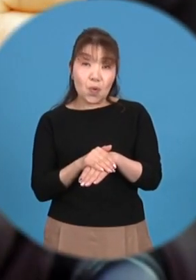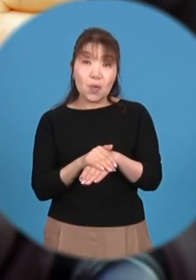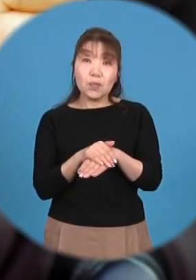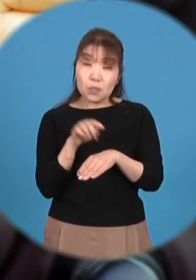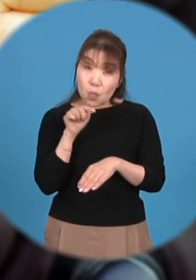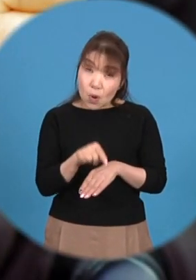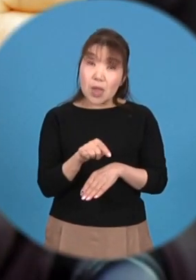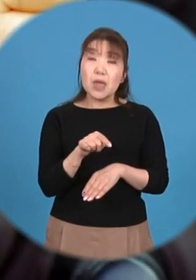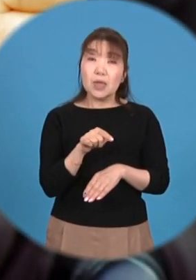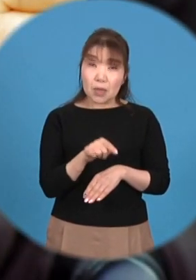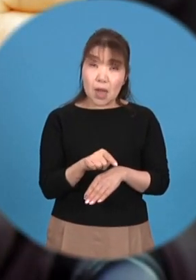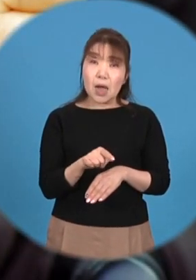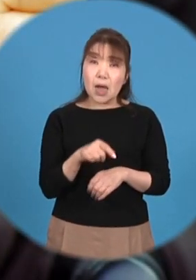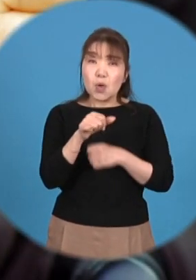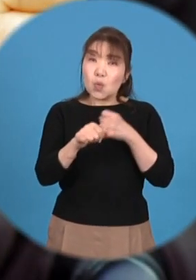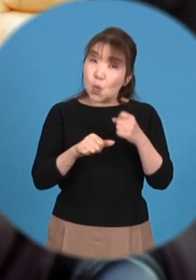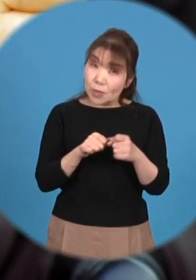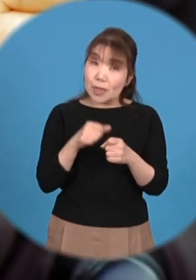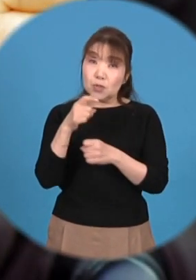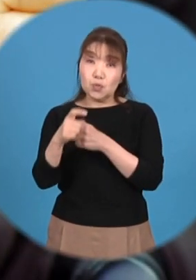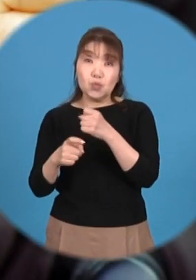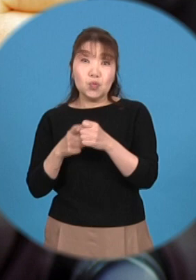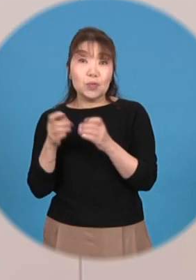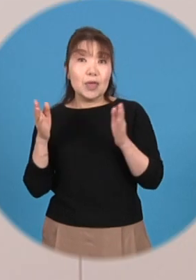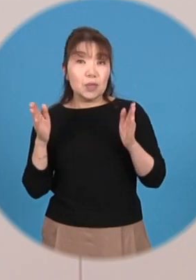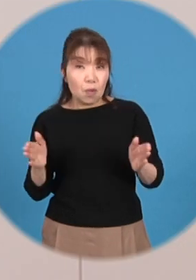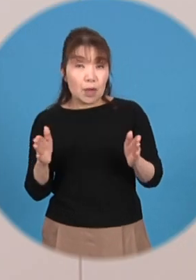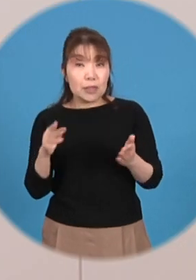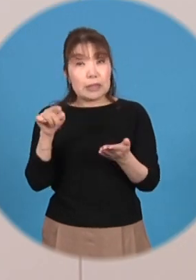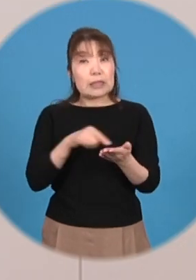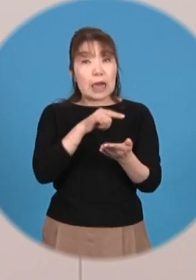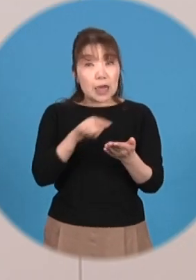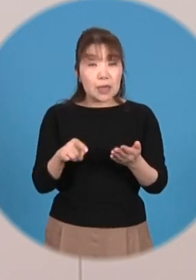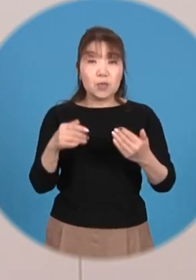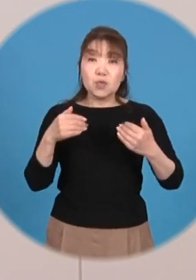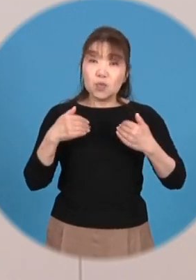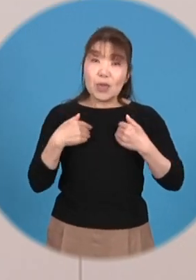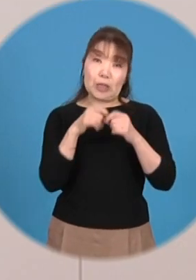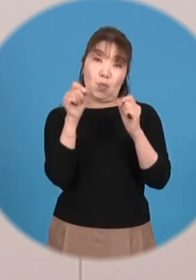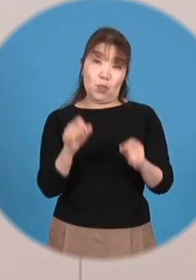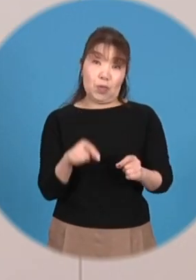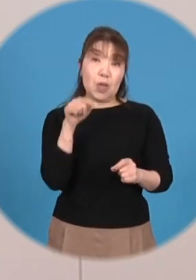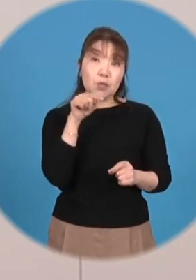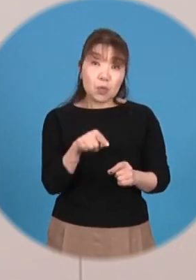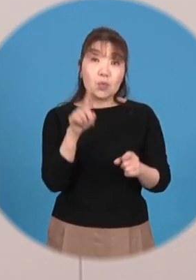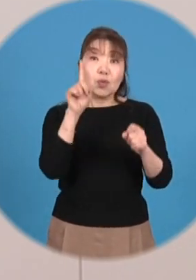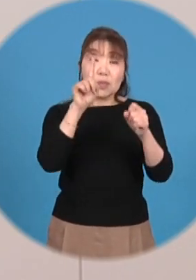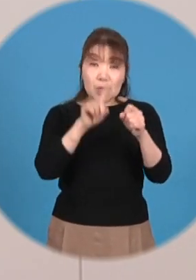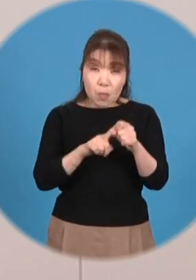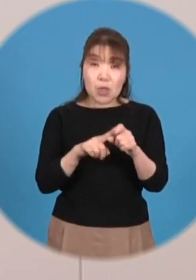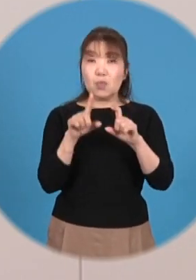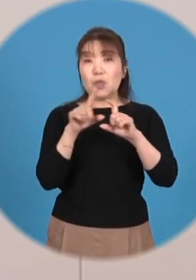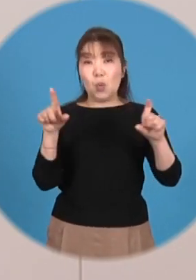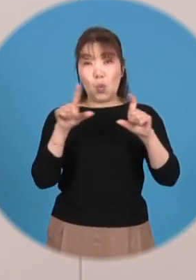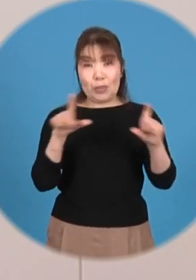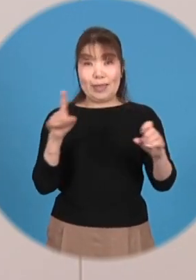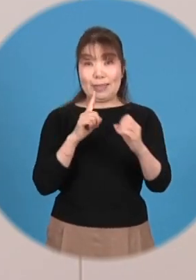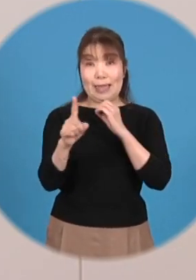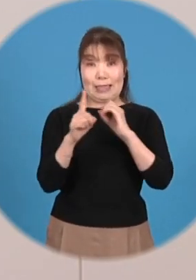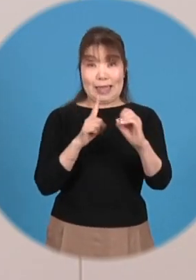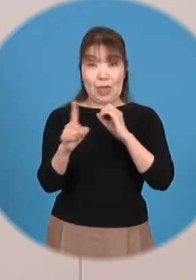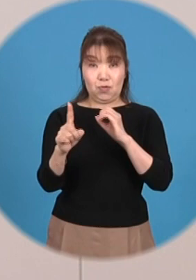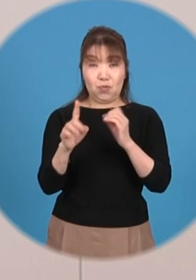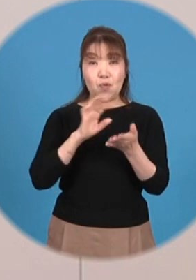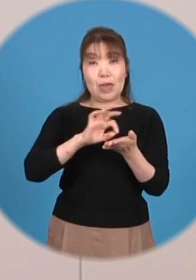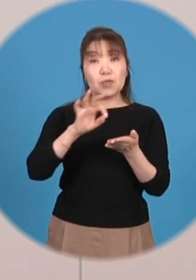段というのがここ5年ないし10年で解決しなければいけない問題で、そこには間違いなくデジタルを使わない